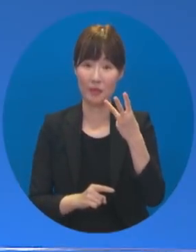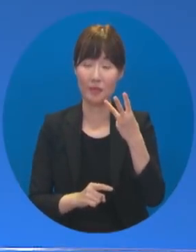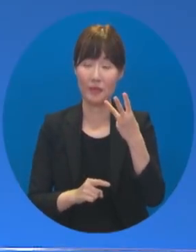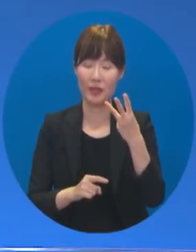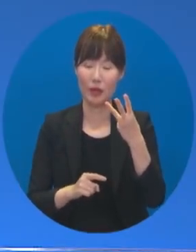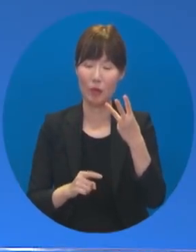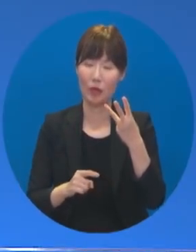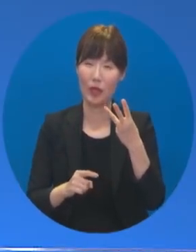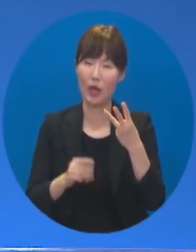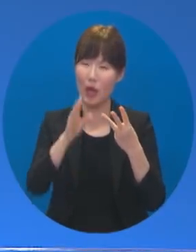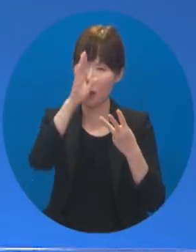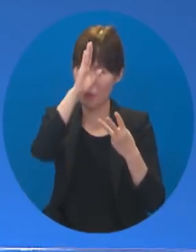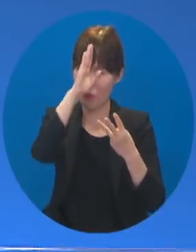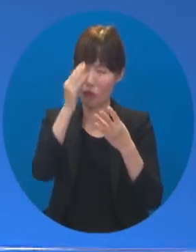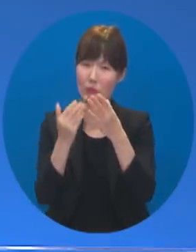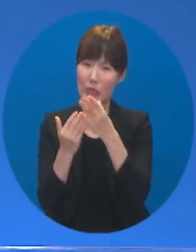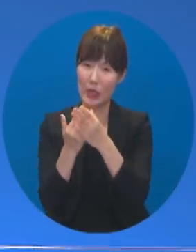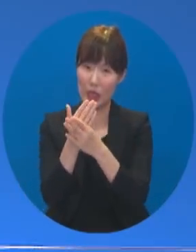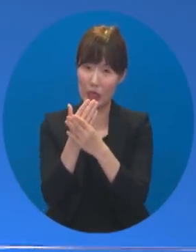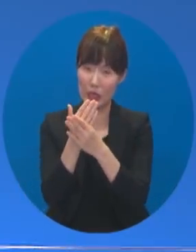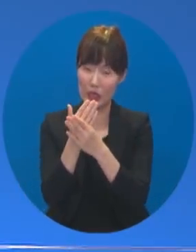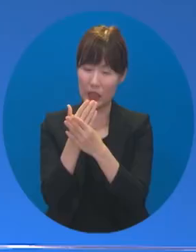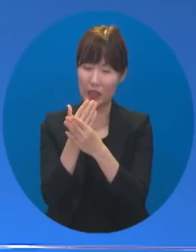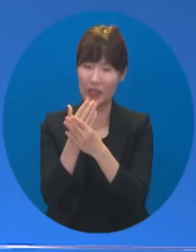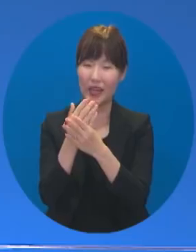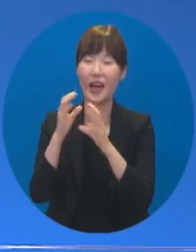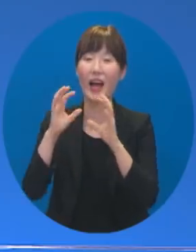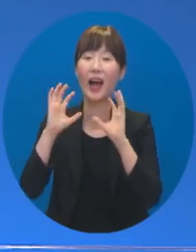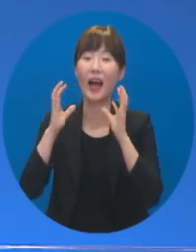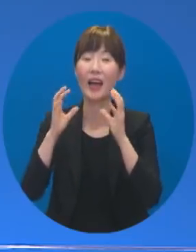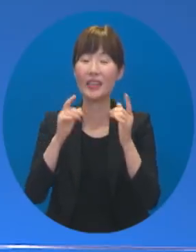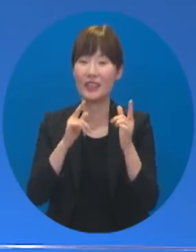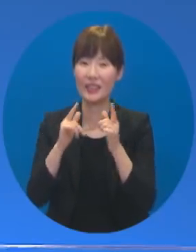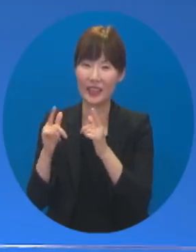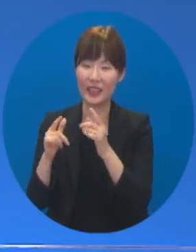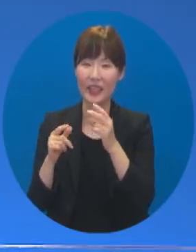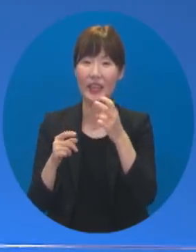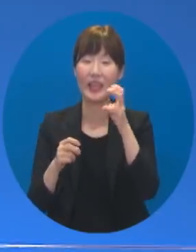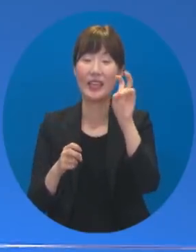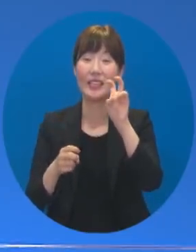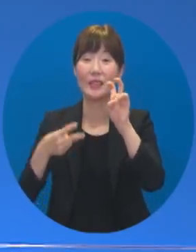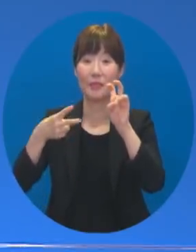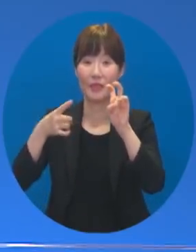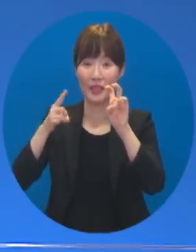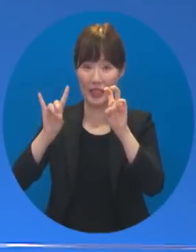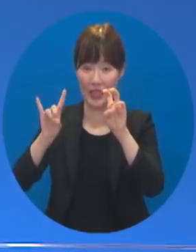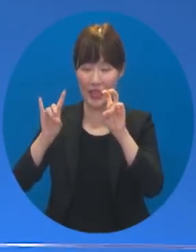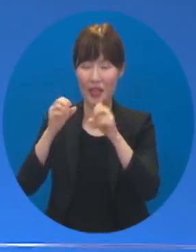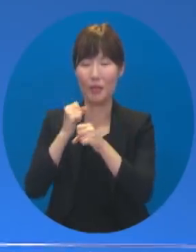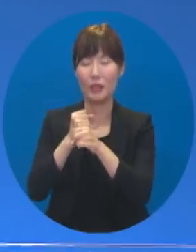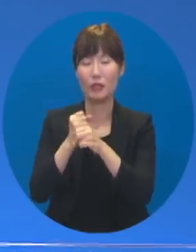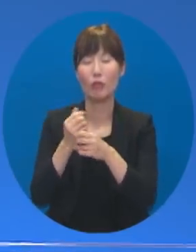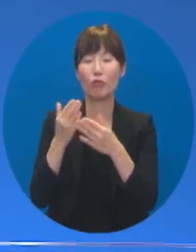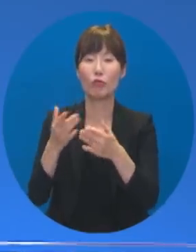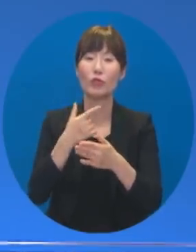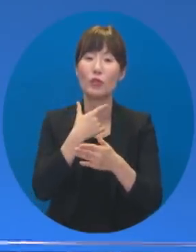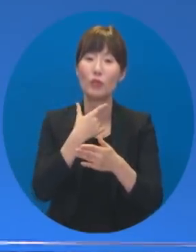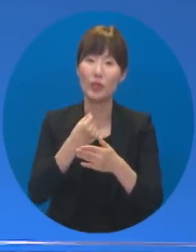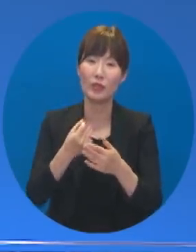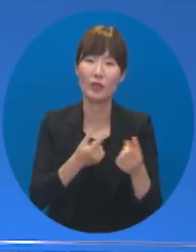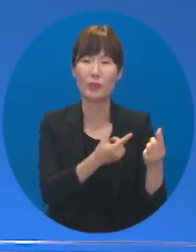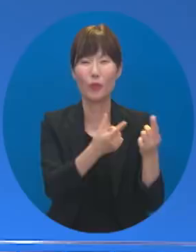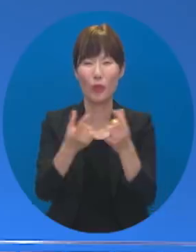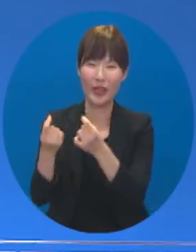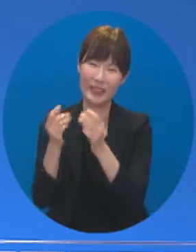그런 20대를 만들어주기 위해서 저도 노력하고 여러분들도 함께 다 기도해 주셨으면